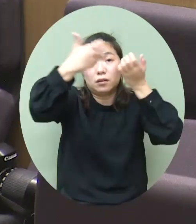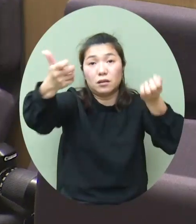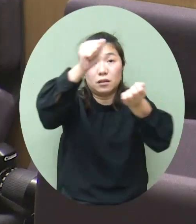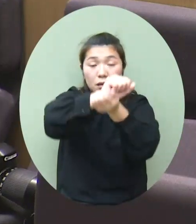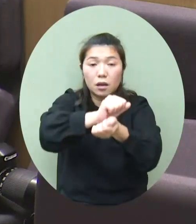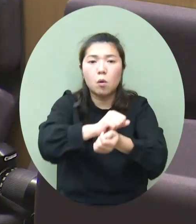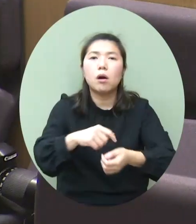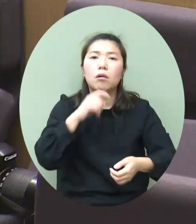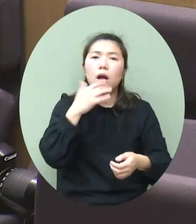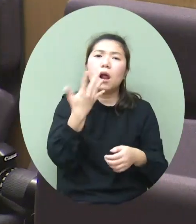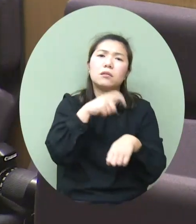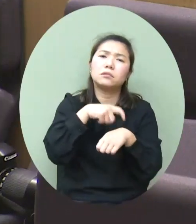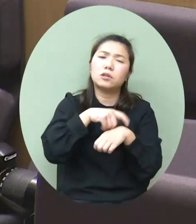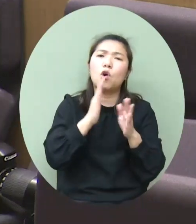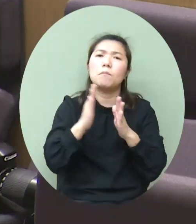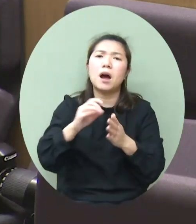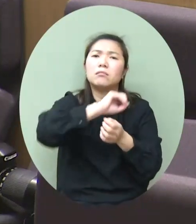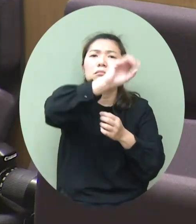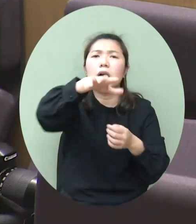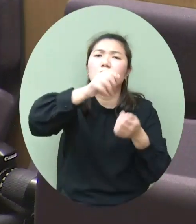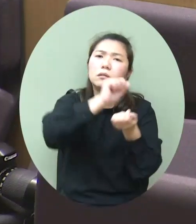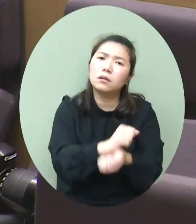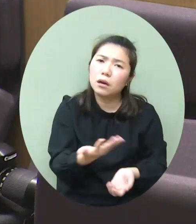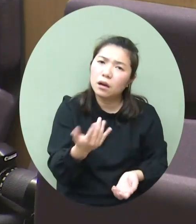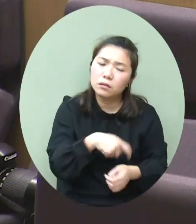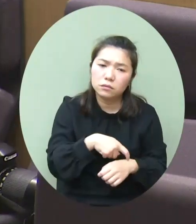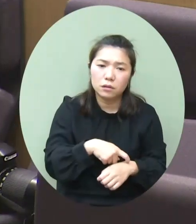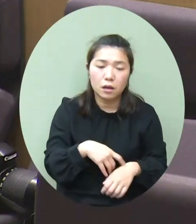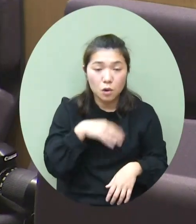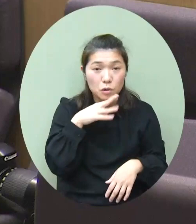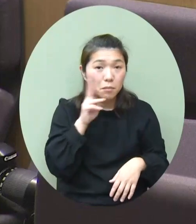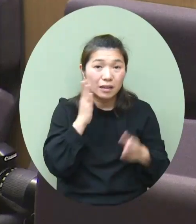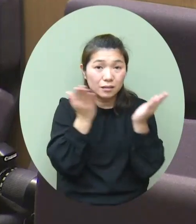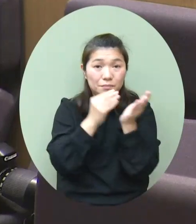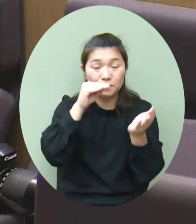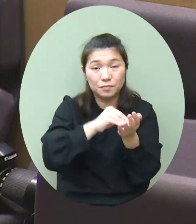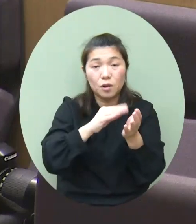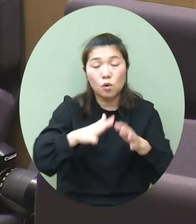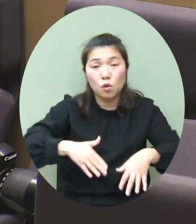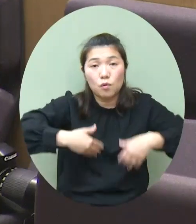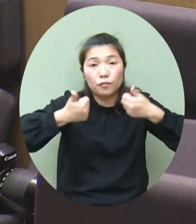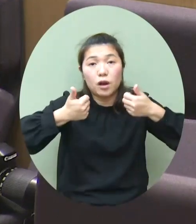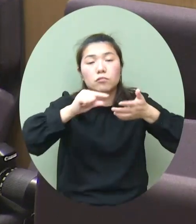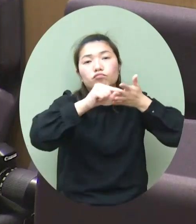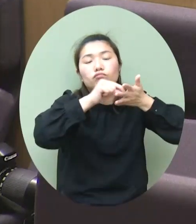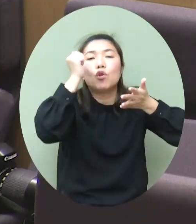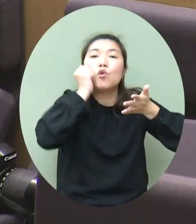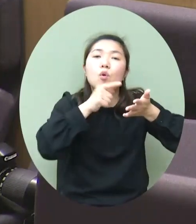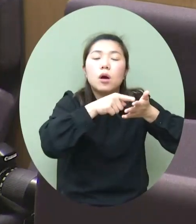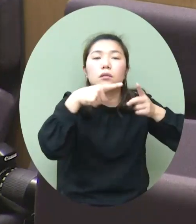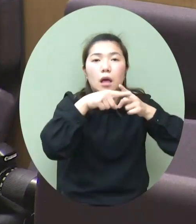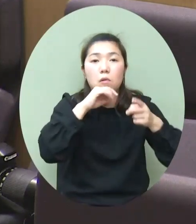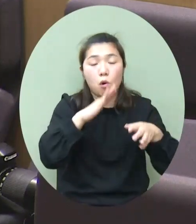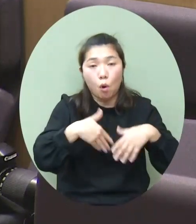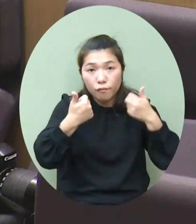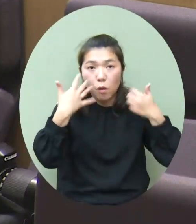到检疫吗？大概需要多久就能把他们送去检疫？另外，安老院舍